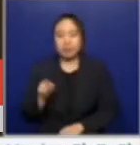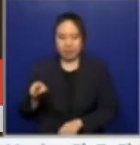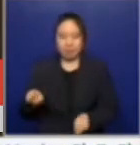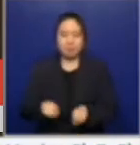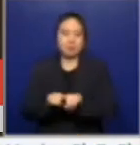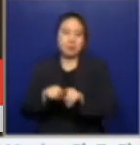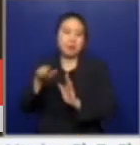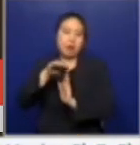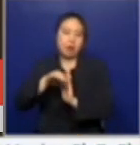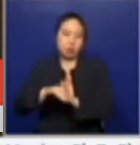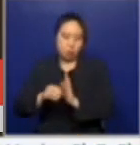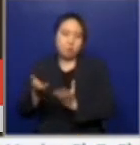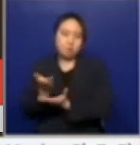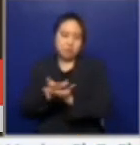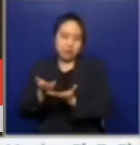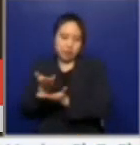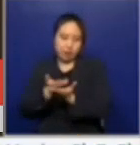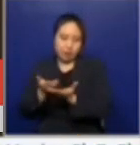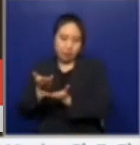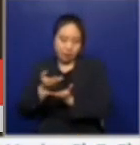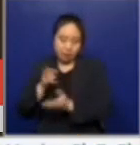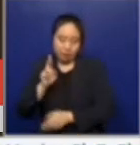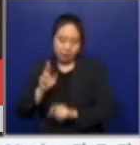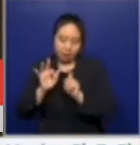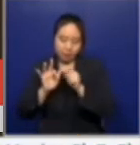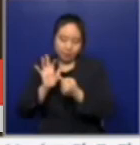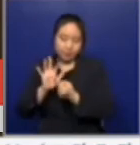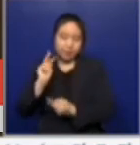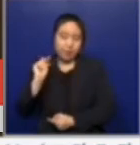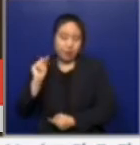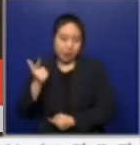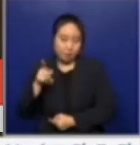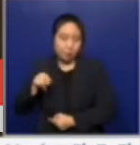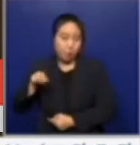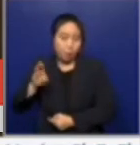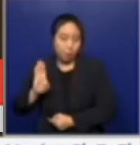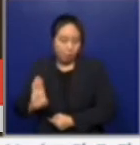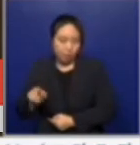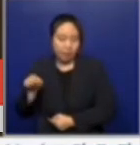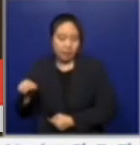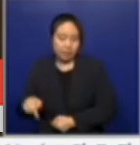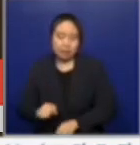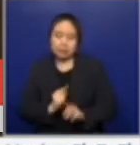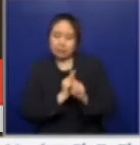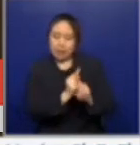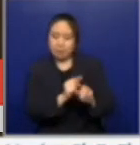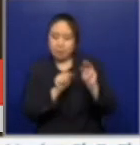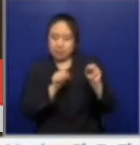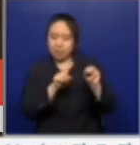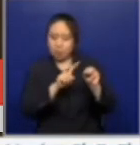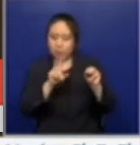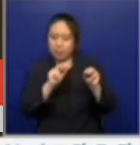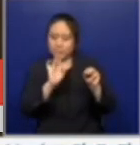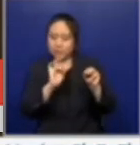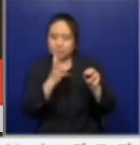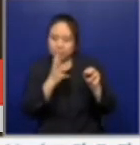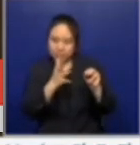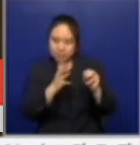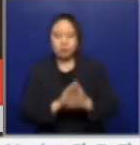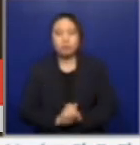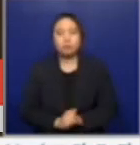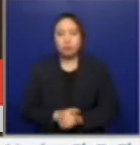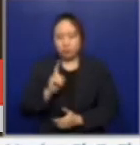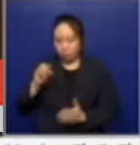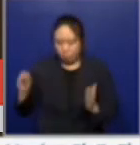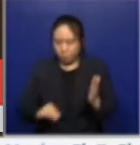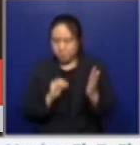การพิจารณาร่างพระราชบัญญัติที่ไม่ได้เป็นไปตามมาตรา137และไม่มีความจำเป็นต้องบัญญัติ